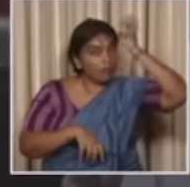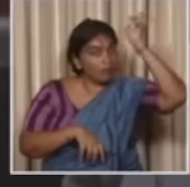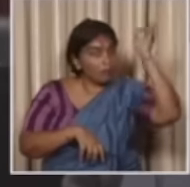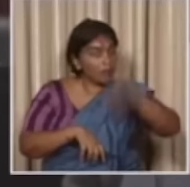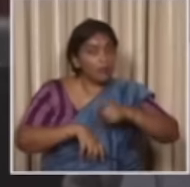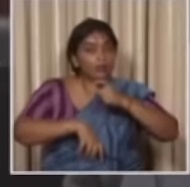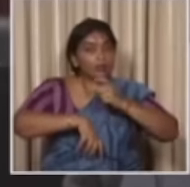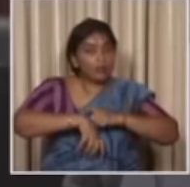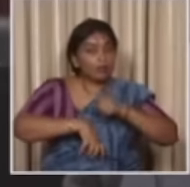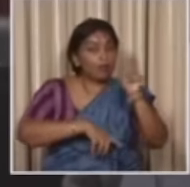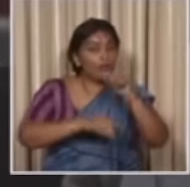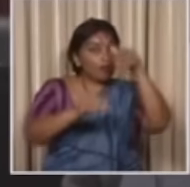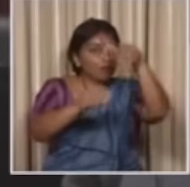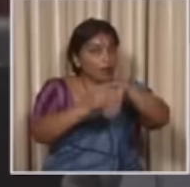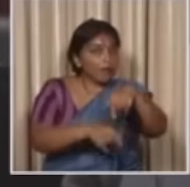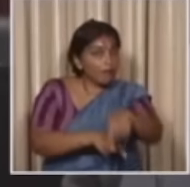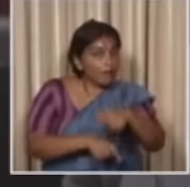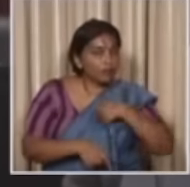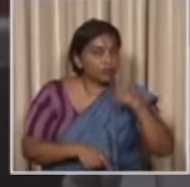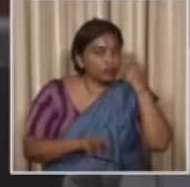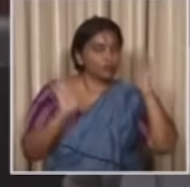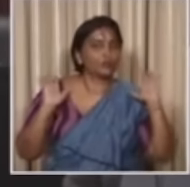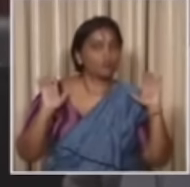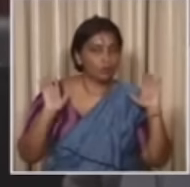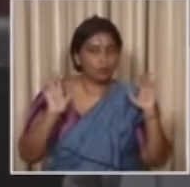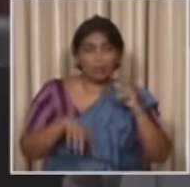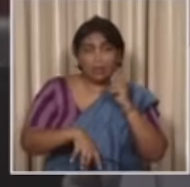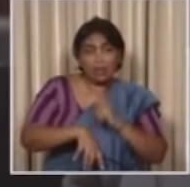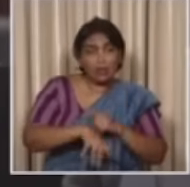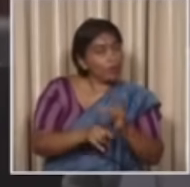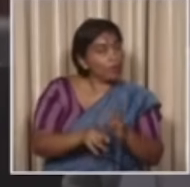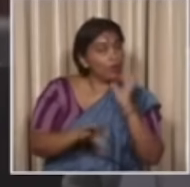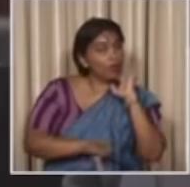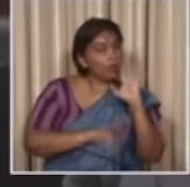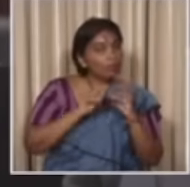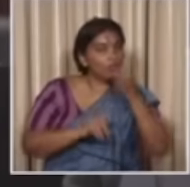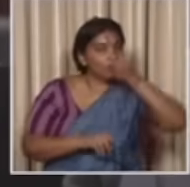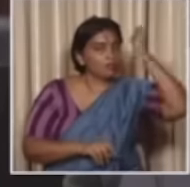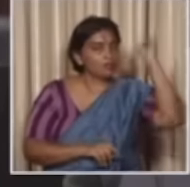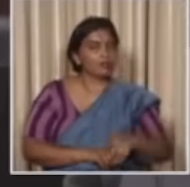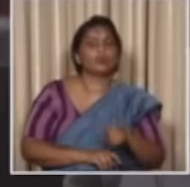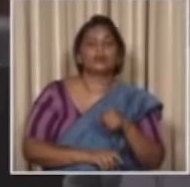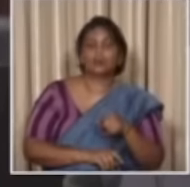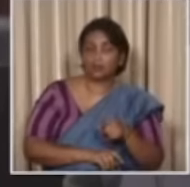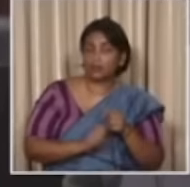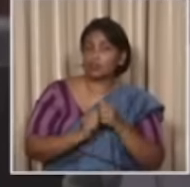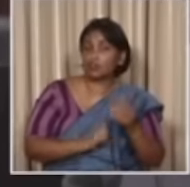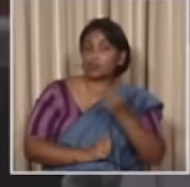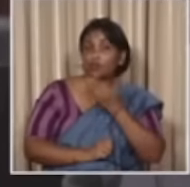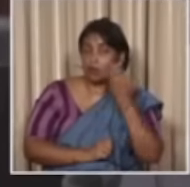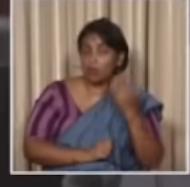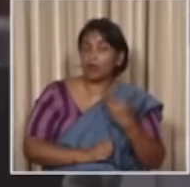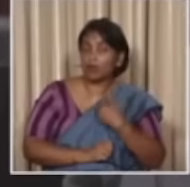හෙළන මොහොතේ ඔහු කාර්යාලයේ ඉන්න බවත් දැනගෙන අඬුවුනි. කියන්නේ ඒ මොහොතේ ලැබෙන තොරතුරක් මතයි බෝම්බේ හෙළන්නේ. ඒක කරන්න පුළුවන්